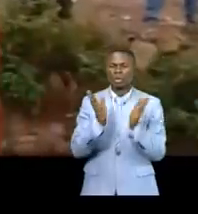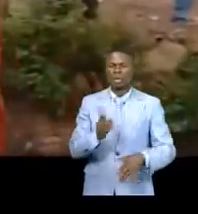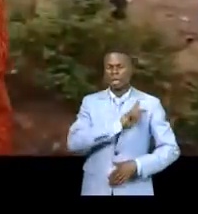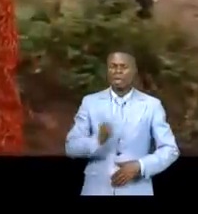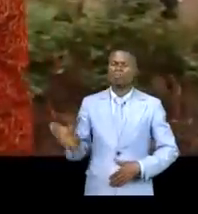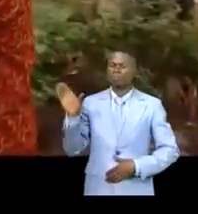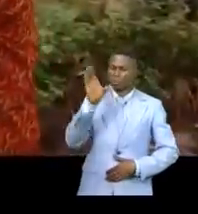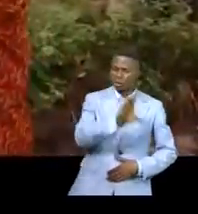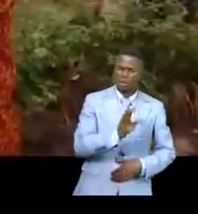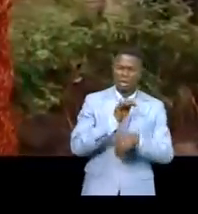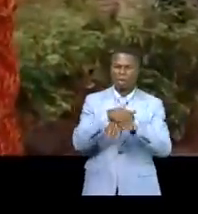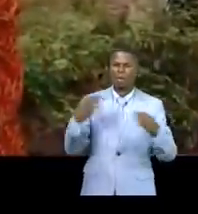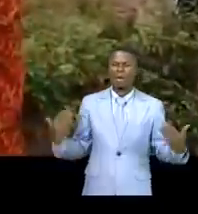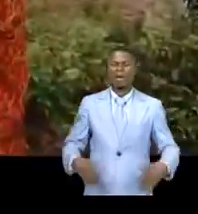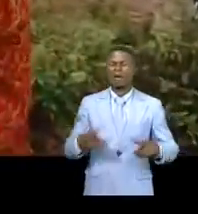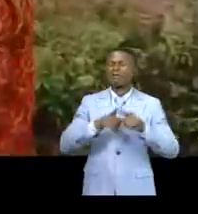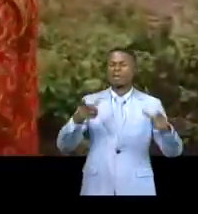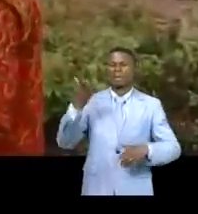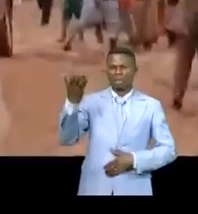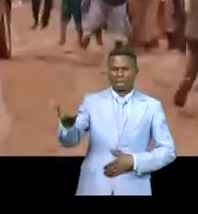à cette grande fête.